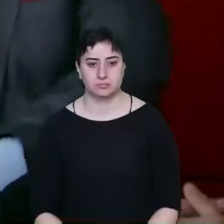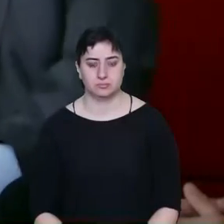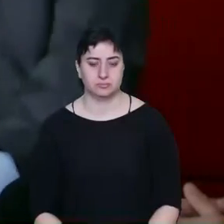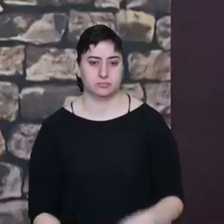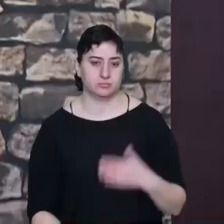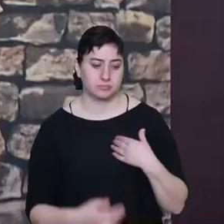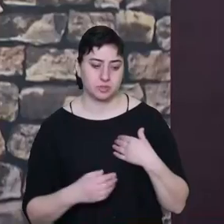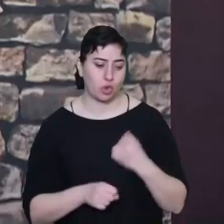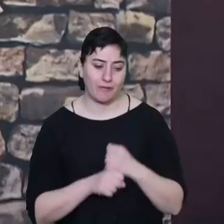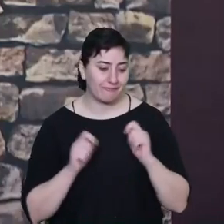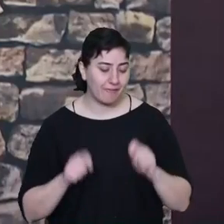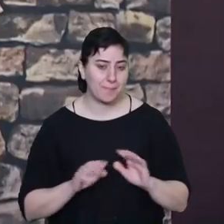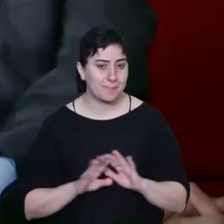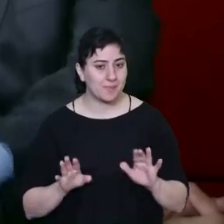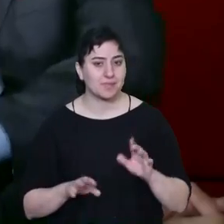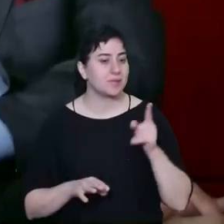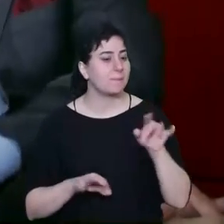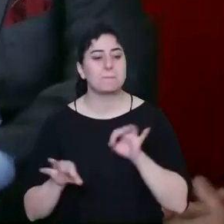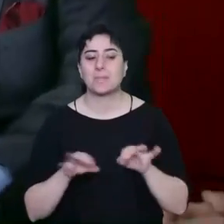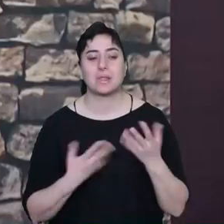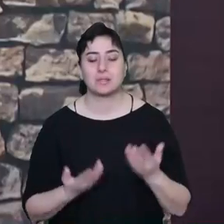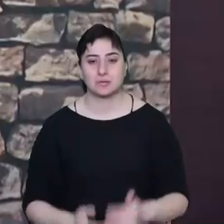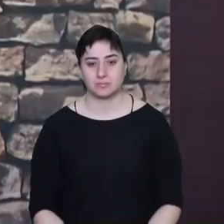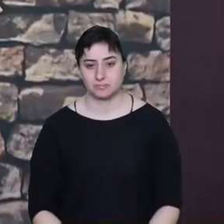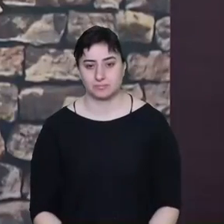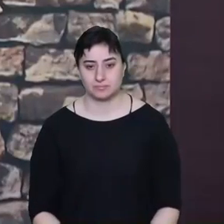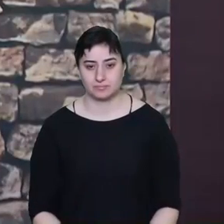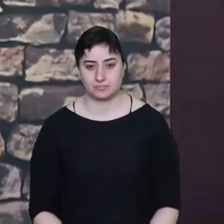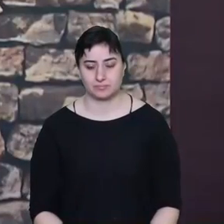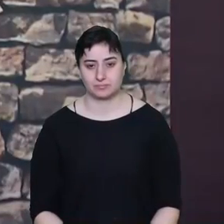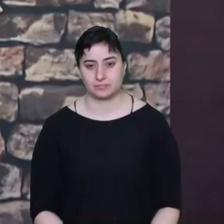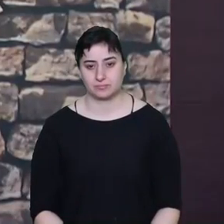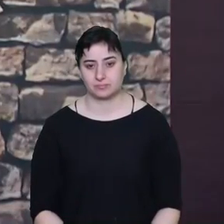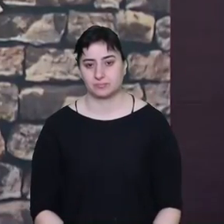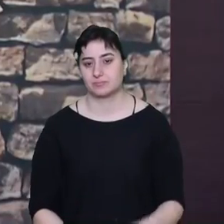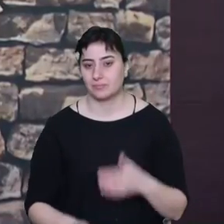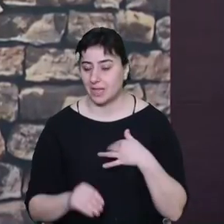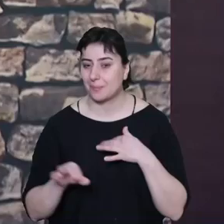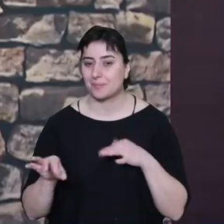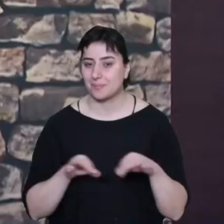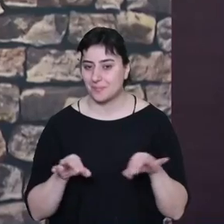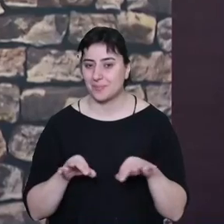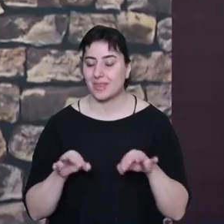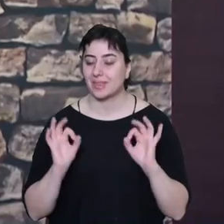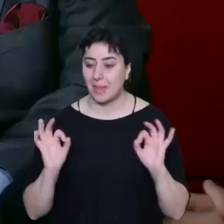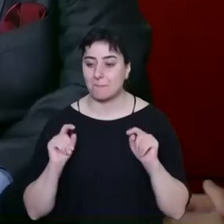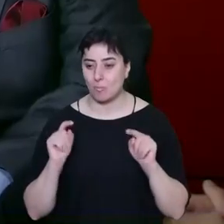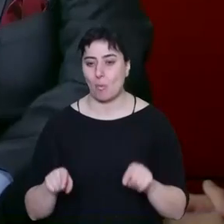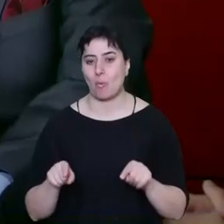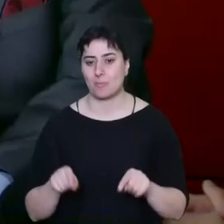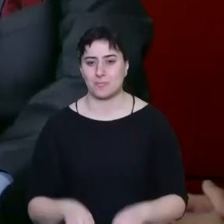Biz üstümüze düşeni yaptık. Senin planın neydi bakalım? Benim planım... İşte tam da